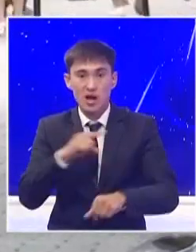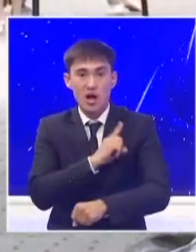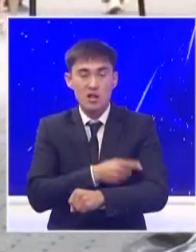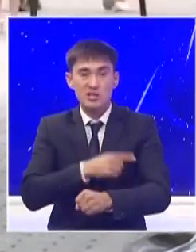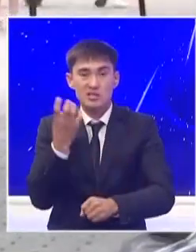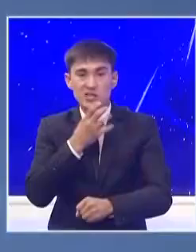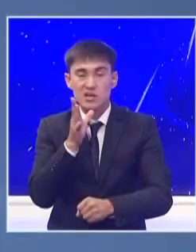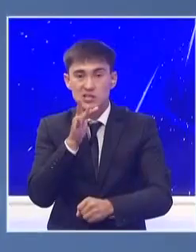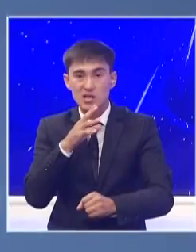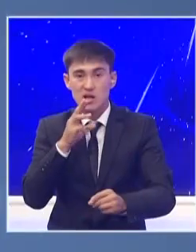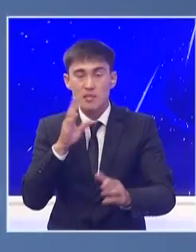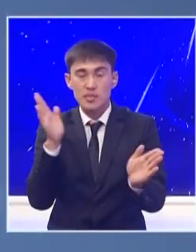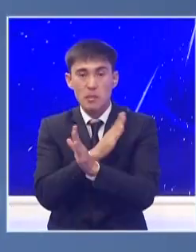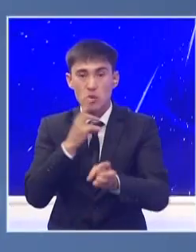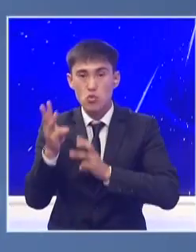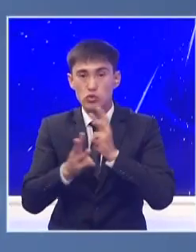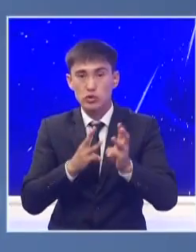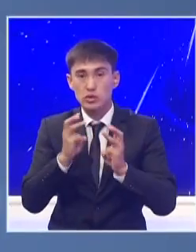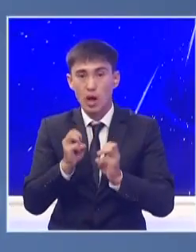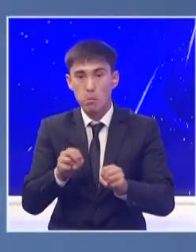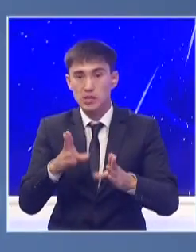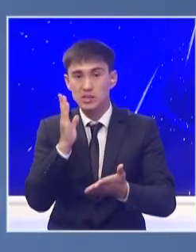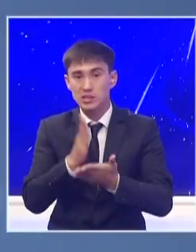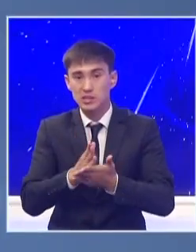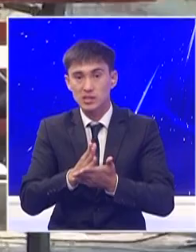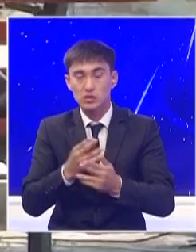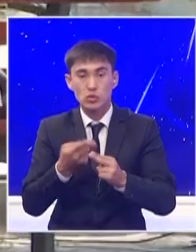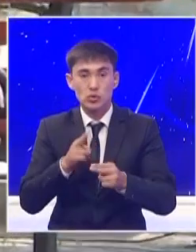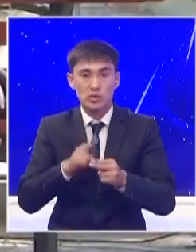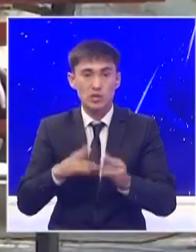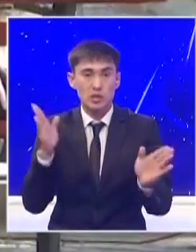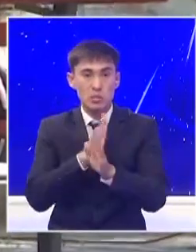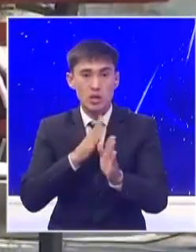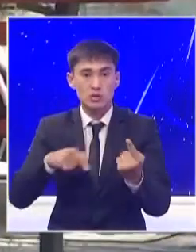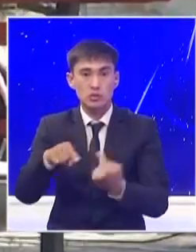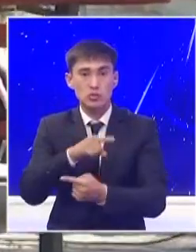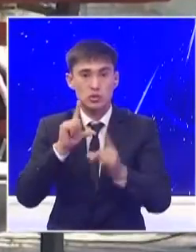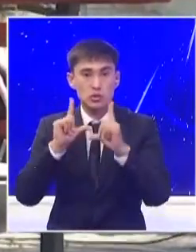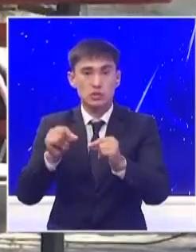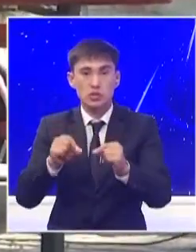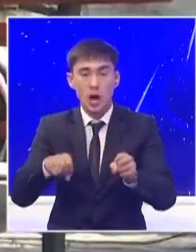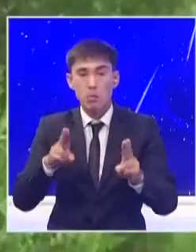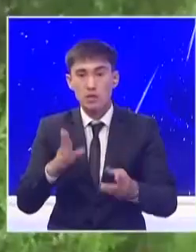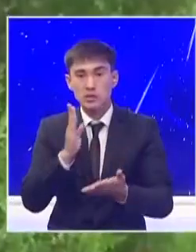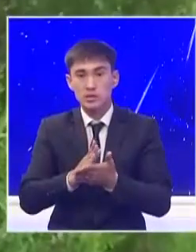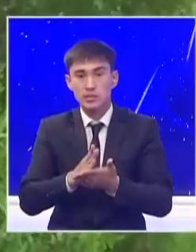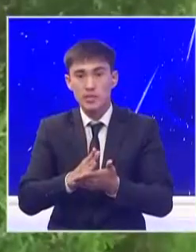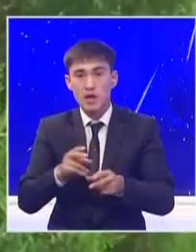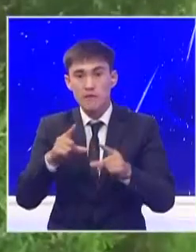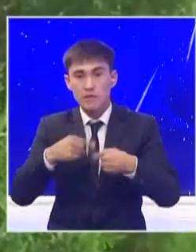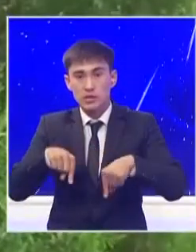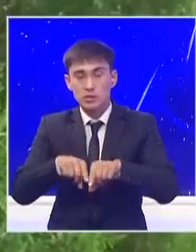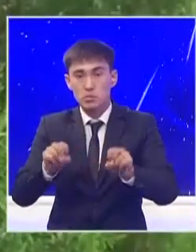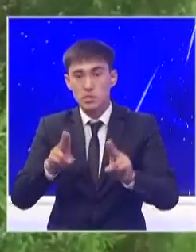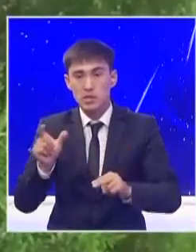кезінде табиғи өрттің пайда болу қаупі артқанын қаперге салады. Сондықтан табиғат аясына шығуда сақ болуға шақырады. Ведомство